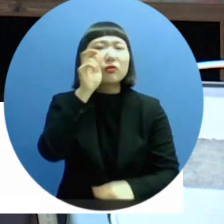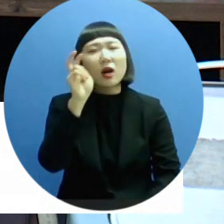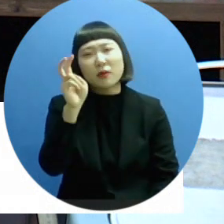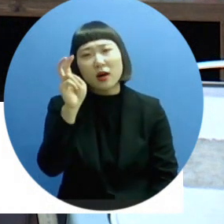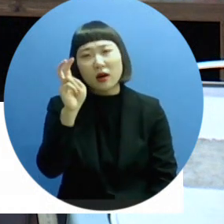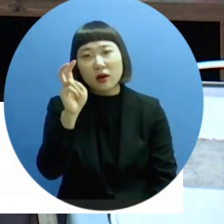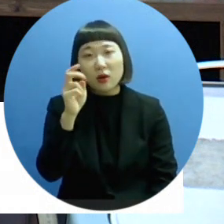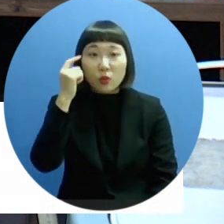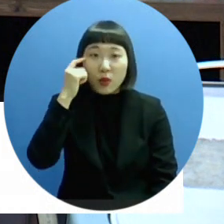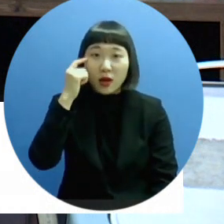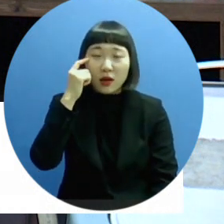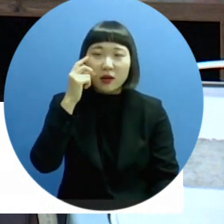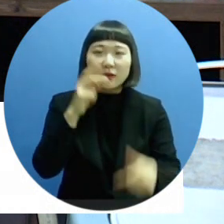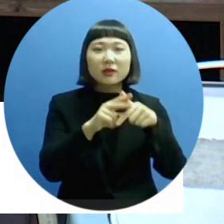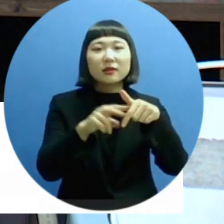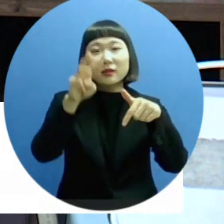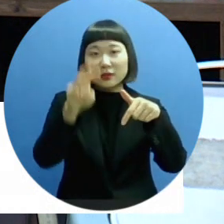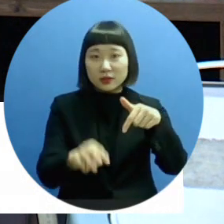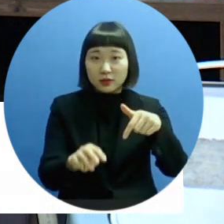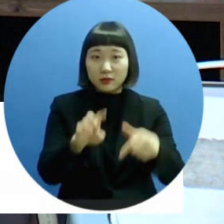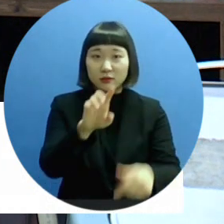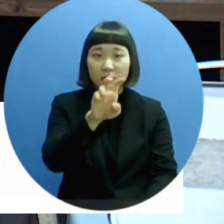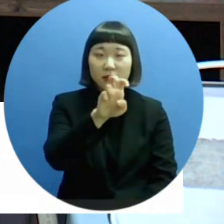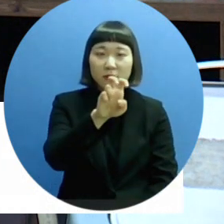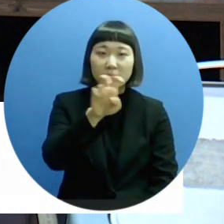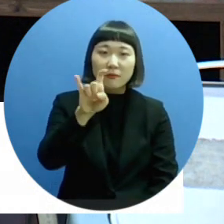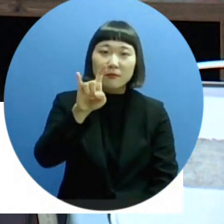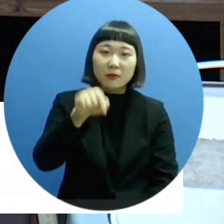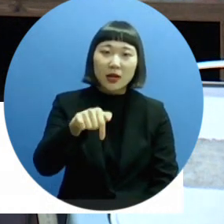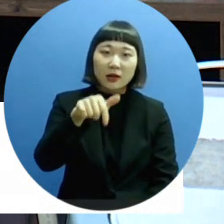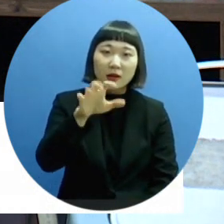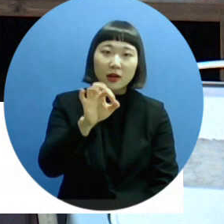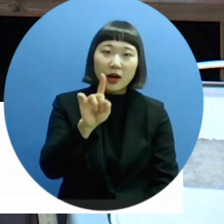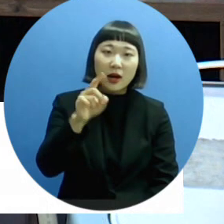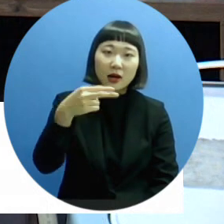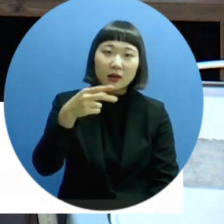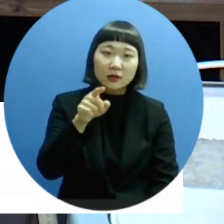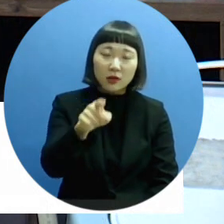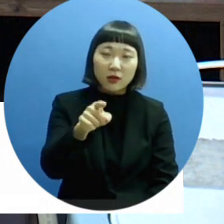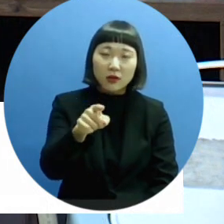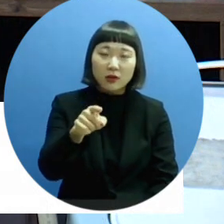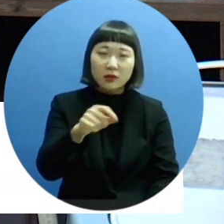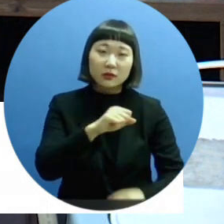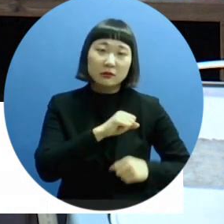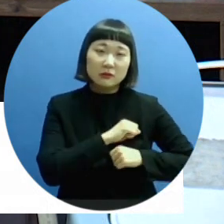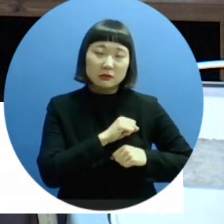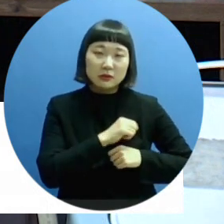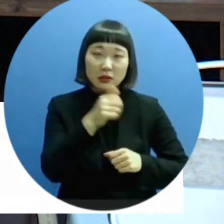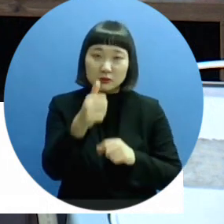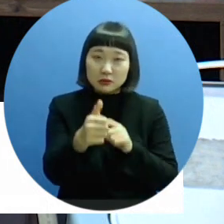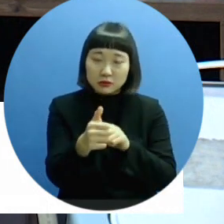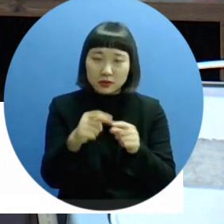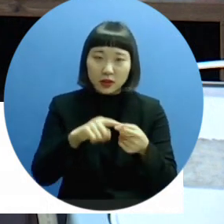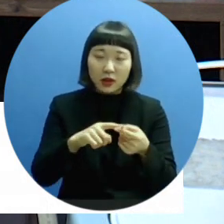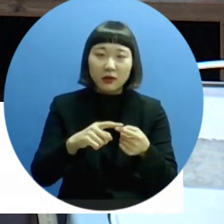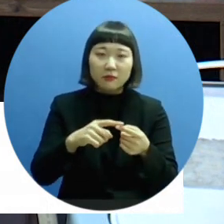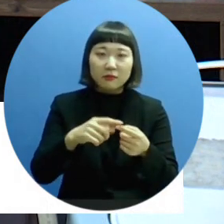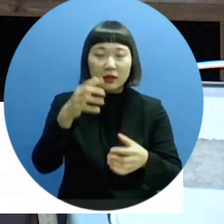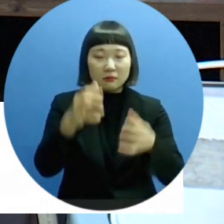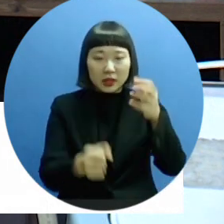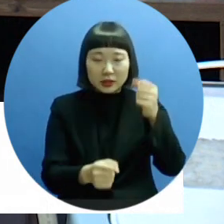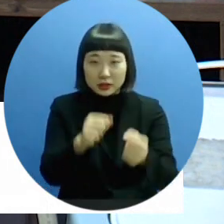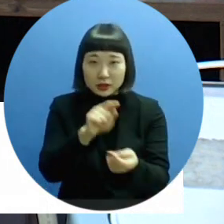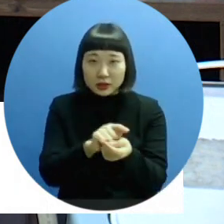그 맥아더 장군이 뭐 바지를 적셔가면서 상륙할 수 있는